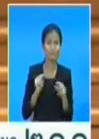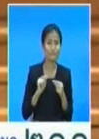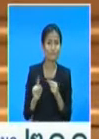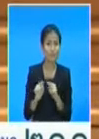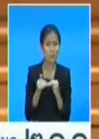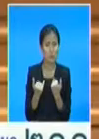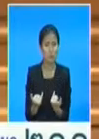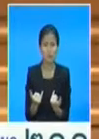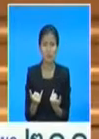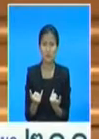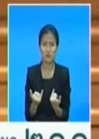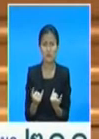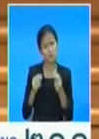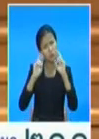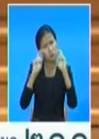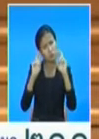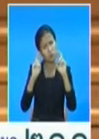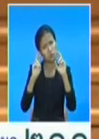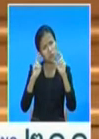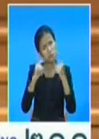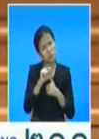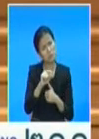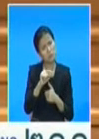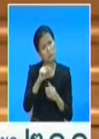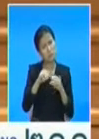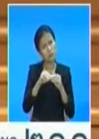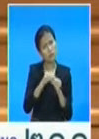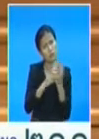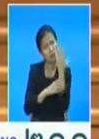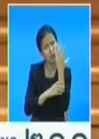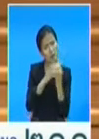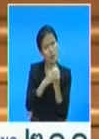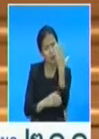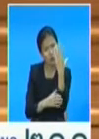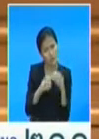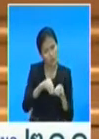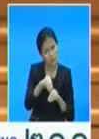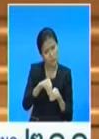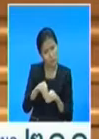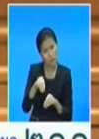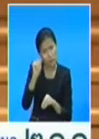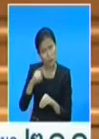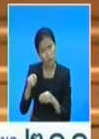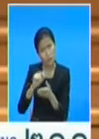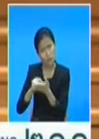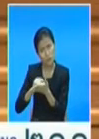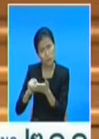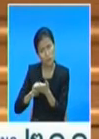นี้เรื่องมันจะไปยังไงปลูกต้นไม้ถึงขนาดต้องเขียนแผนปฏิรูปอย่างนั้นเหร